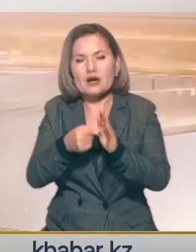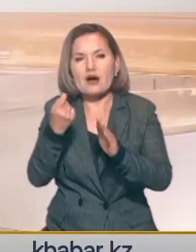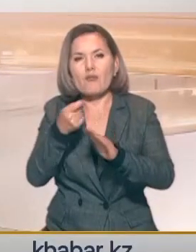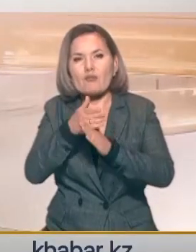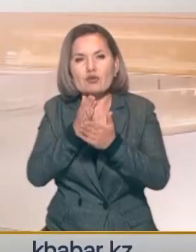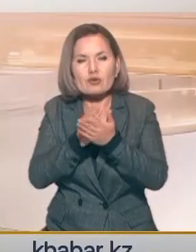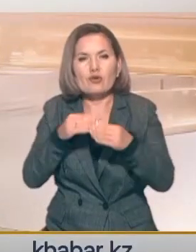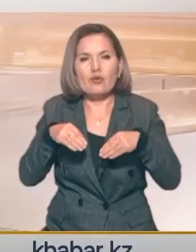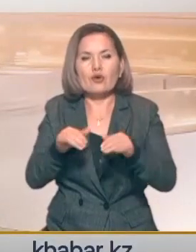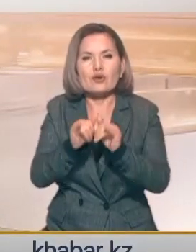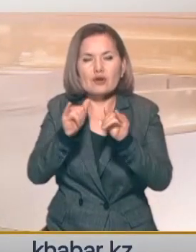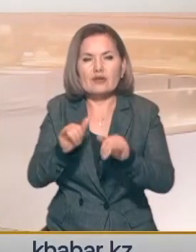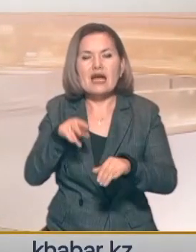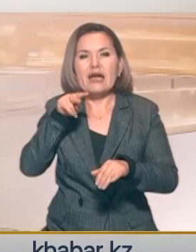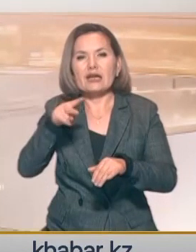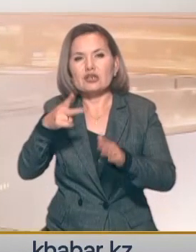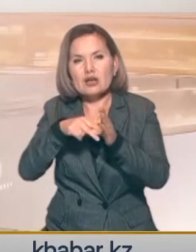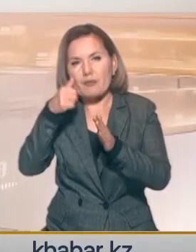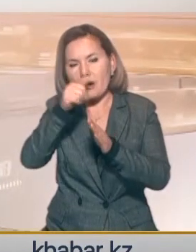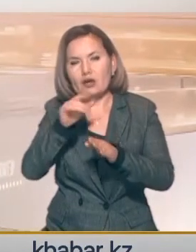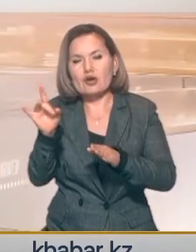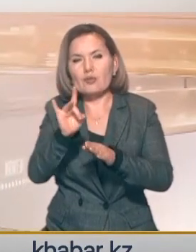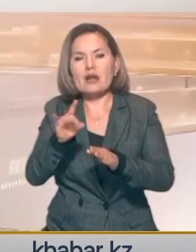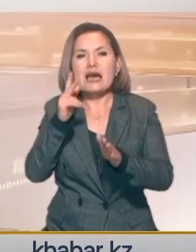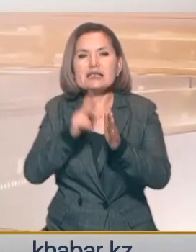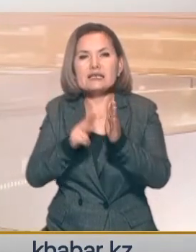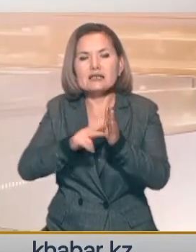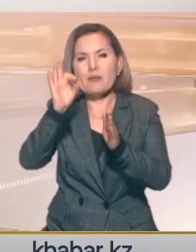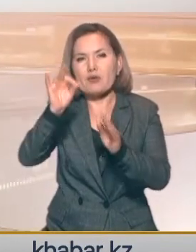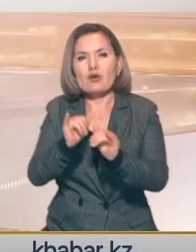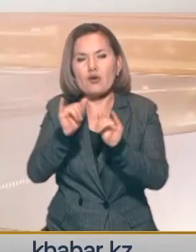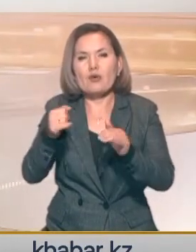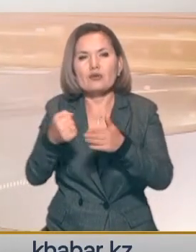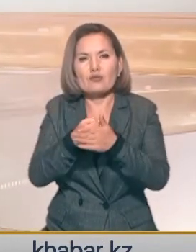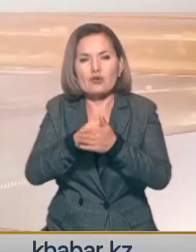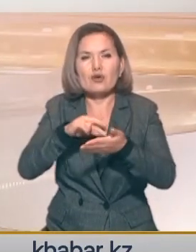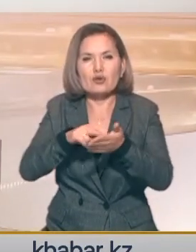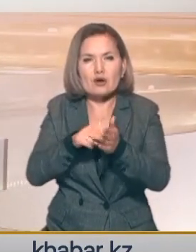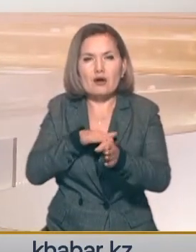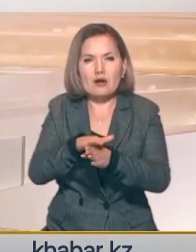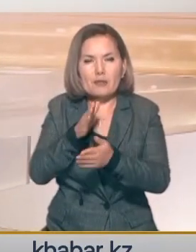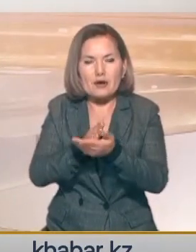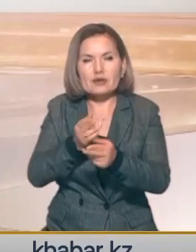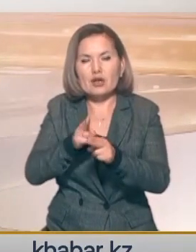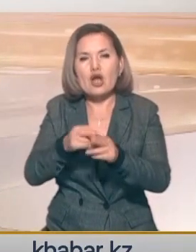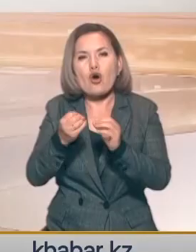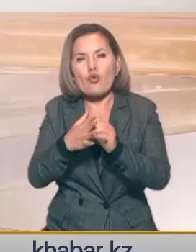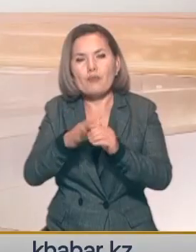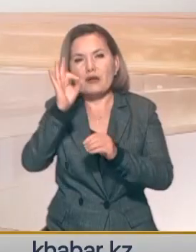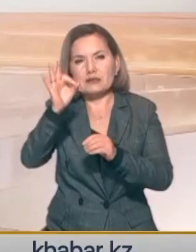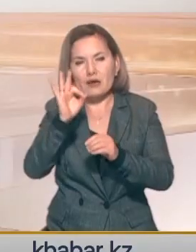қорын қалыптастыру. 2028 жылы оның көлемін 80%-ке жеткізу міндеті қойылды. Оның ішінде